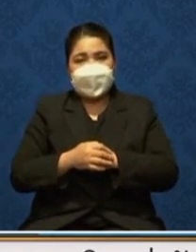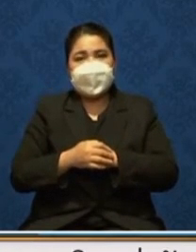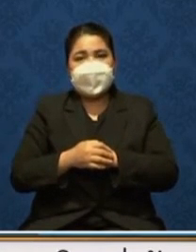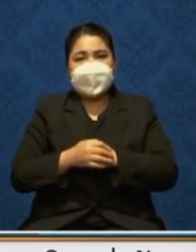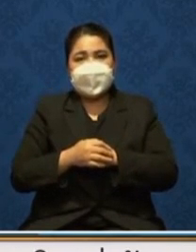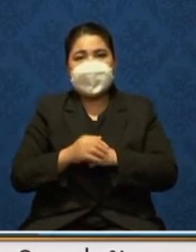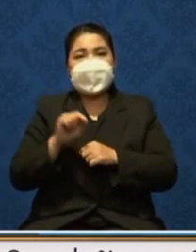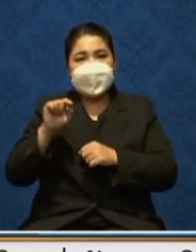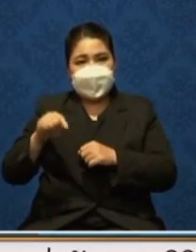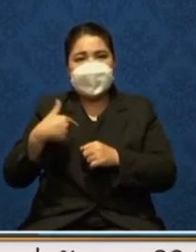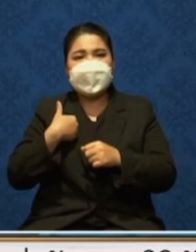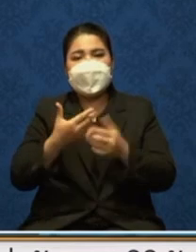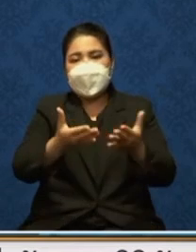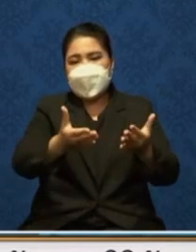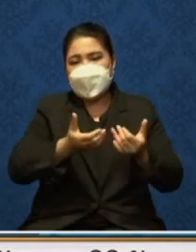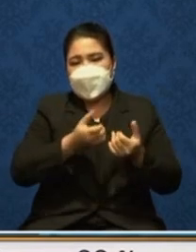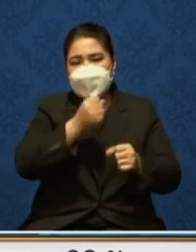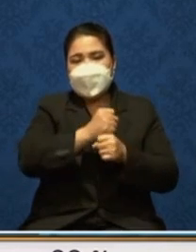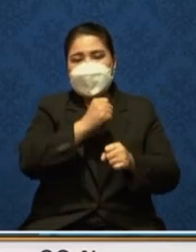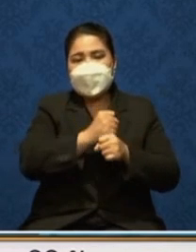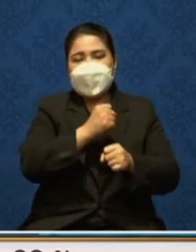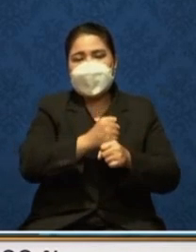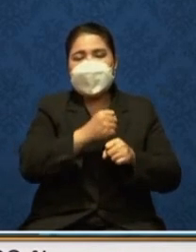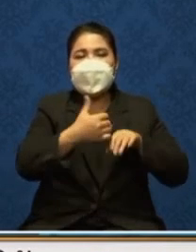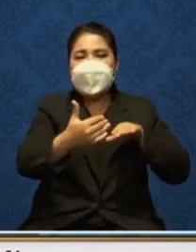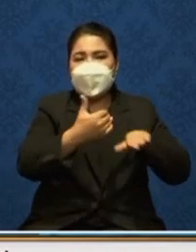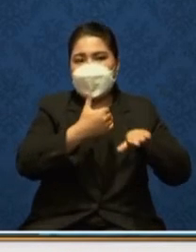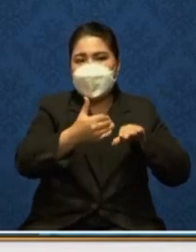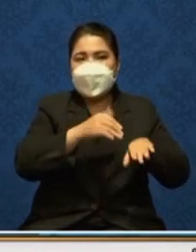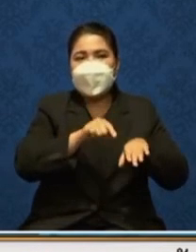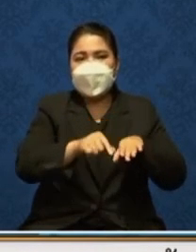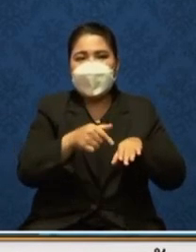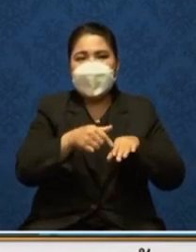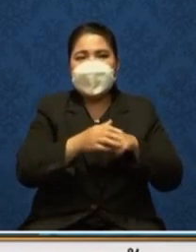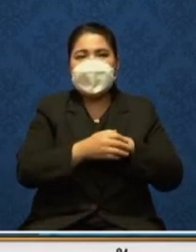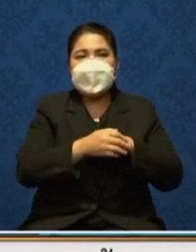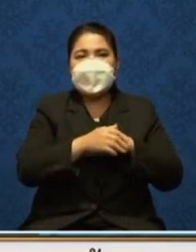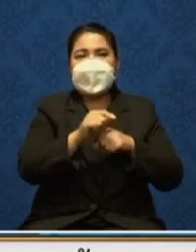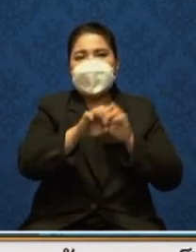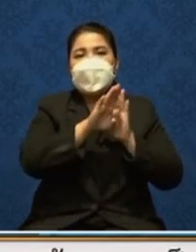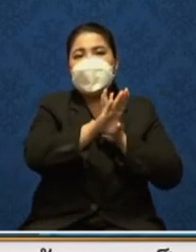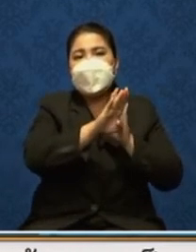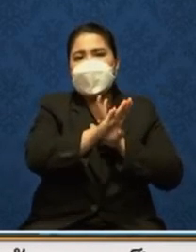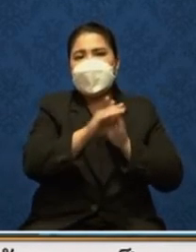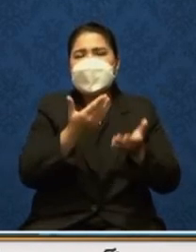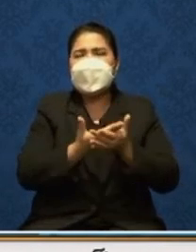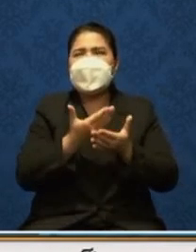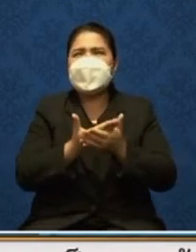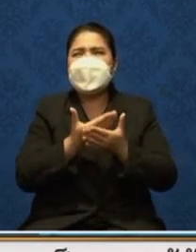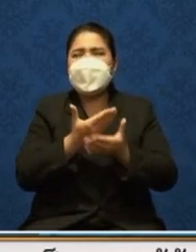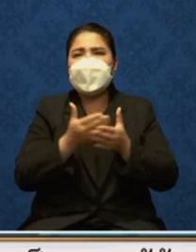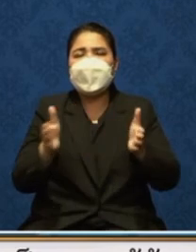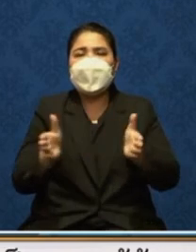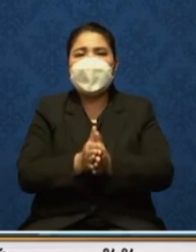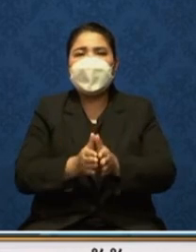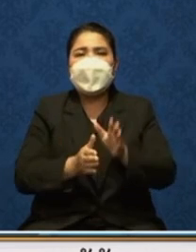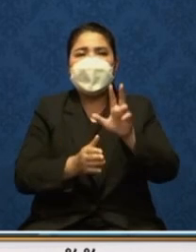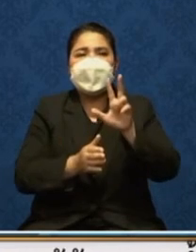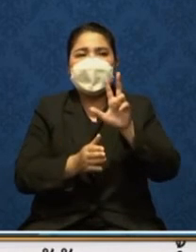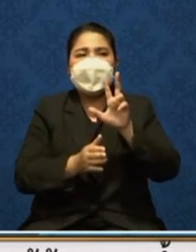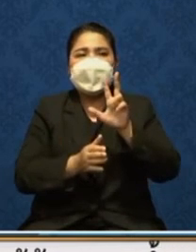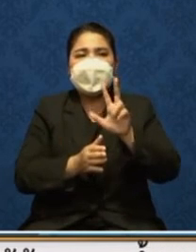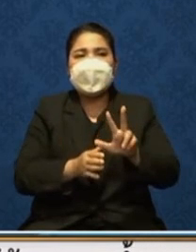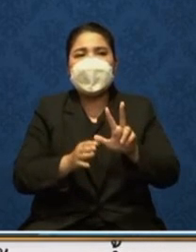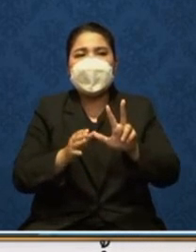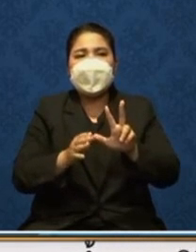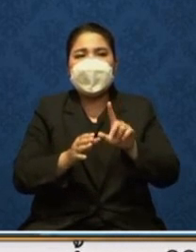านเฉพาะจากแขวงทางหลวงชนบทบูรีรัมมูลละค่าประมาณ 260 ล้านบาทใน 3